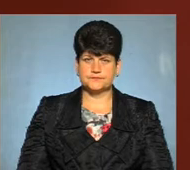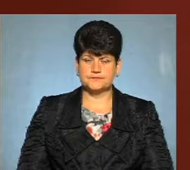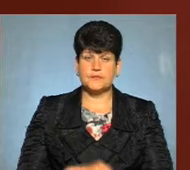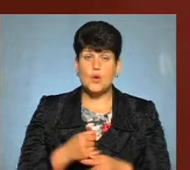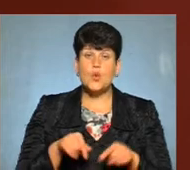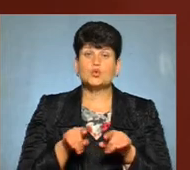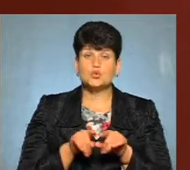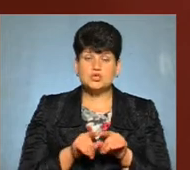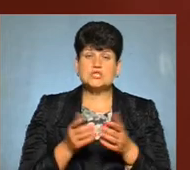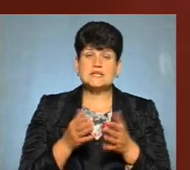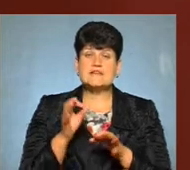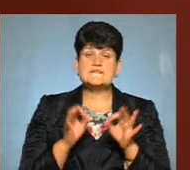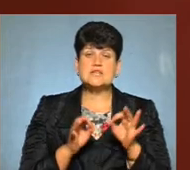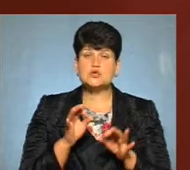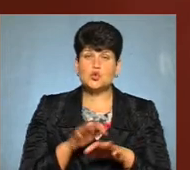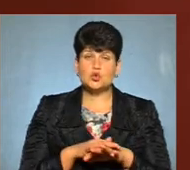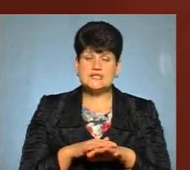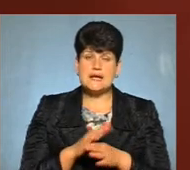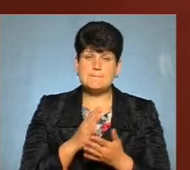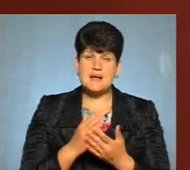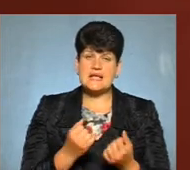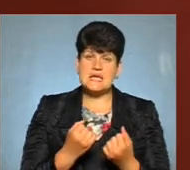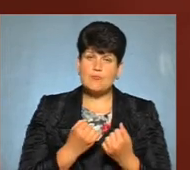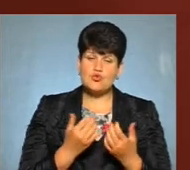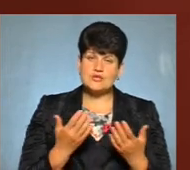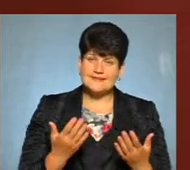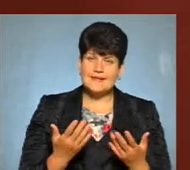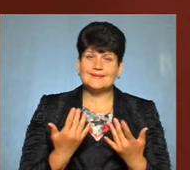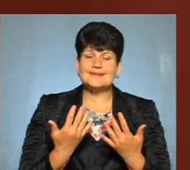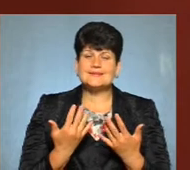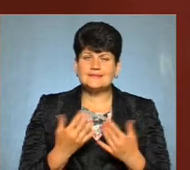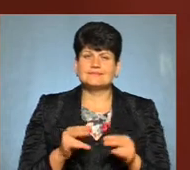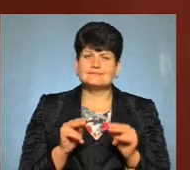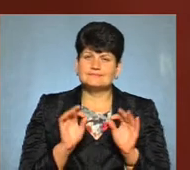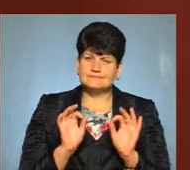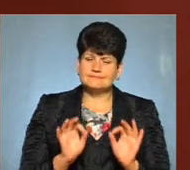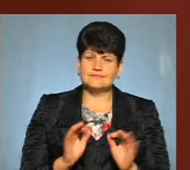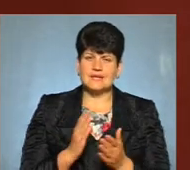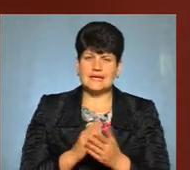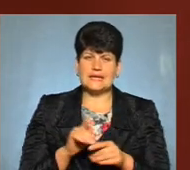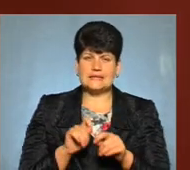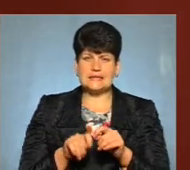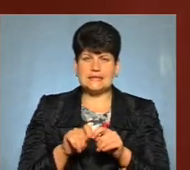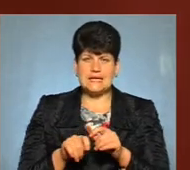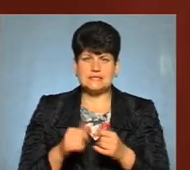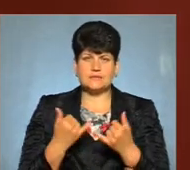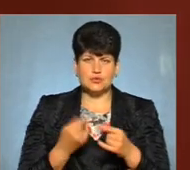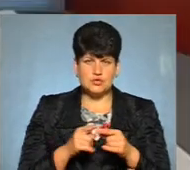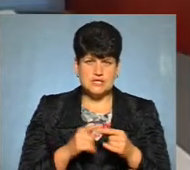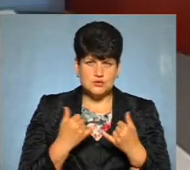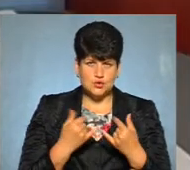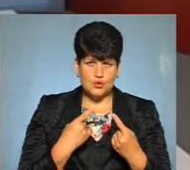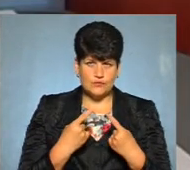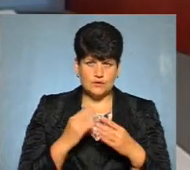Отож, який відсоток населення має імунітет та наскільки достовірними є тести на антитіла? Про це все сьогодні говоримо із нашим